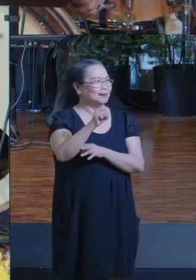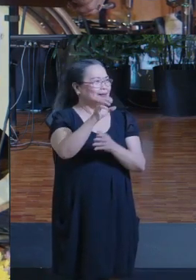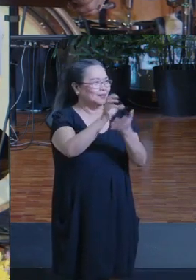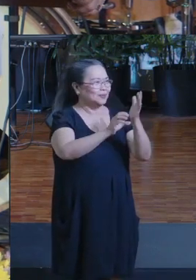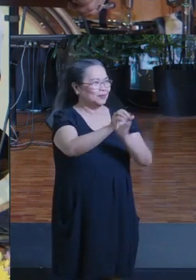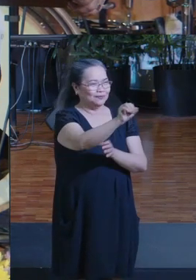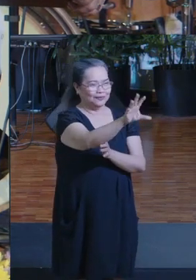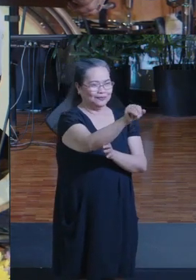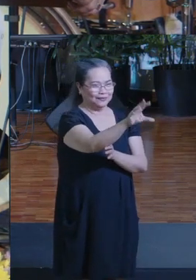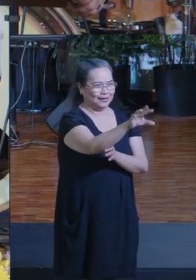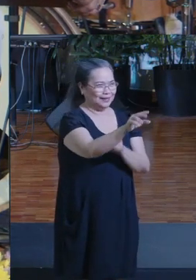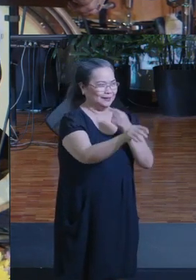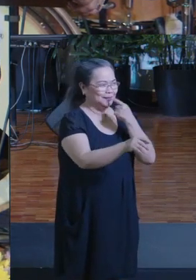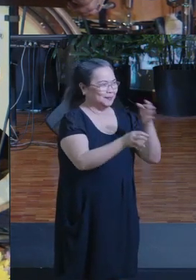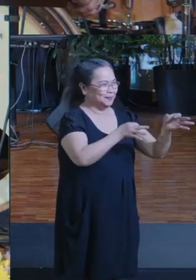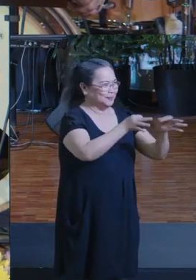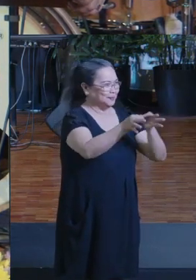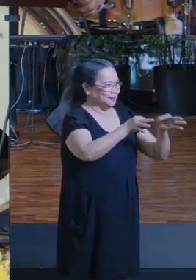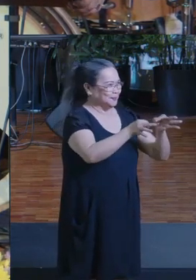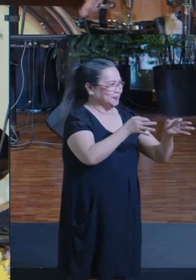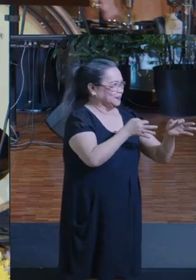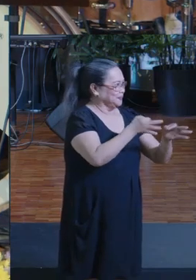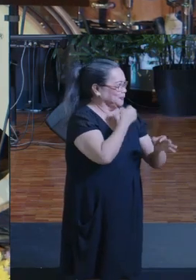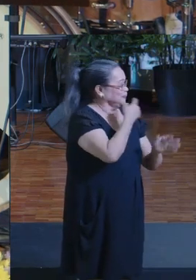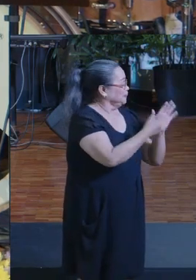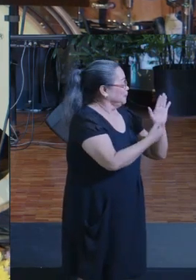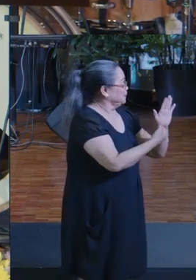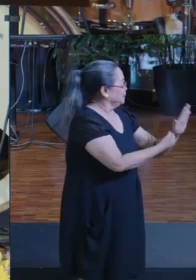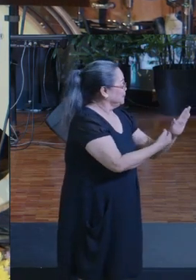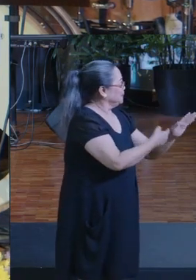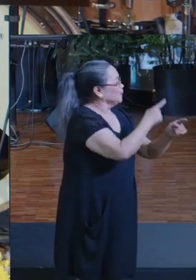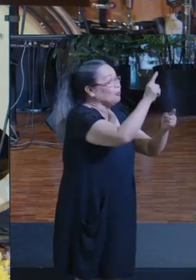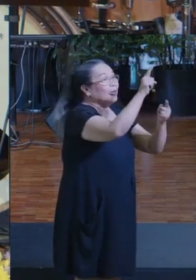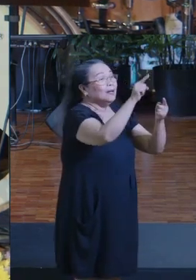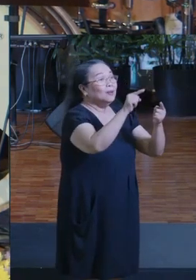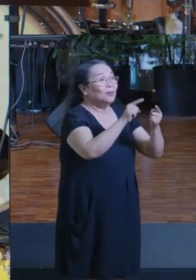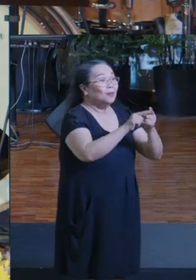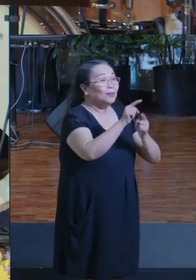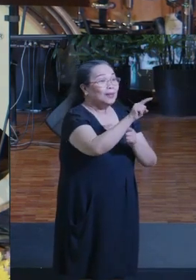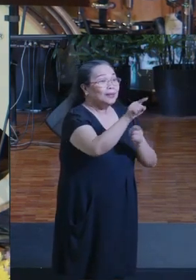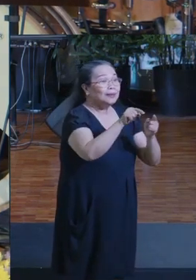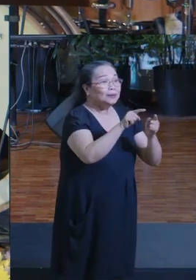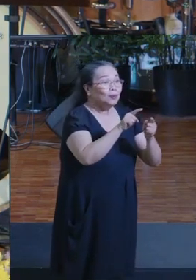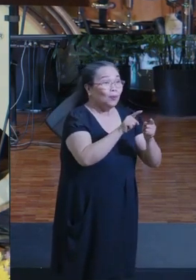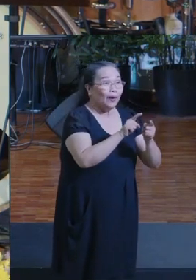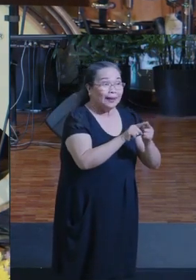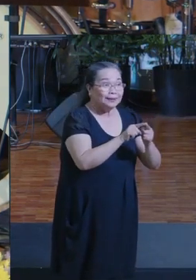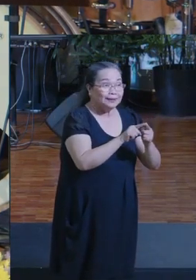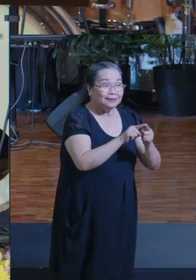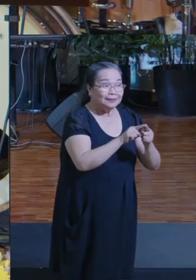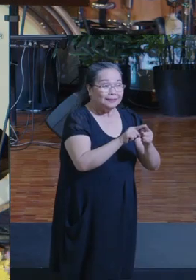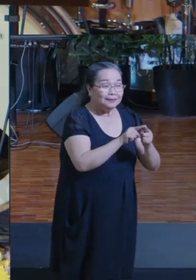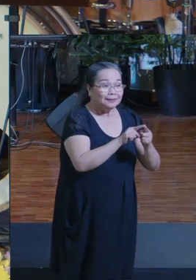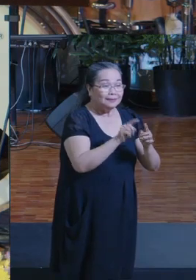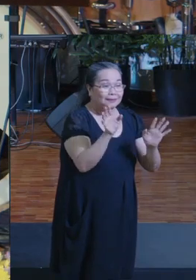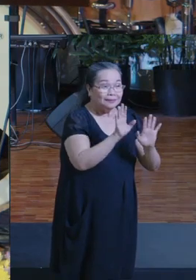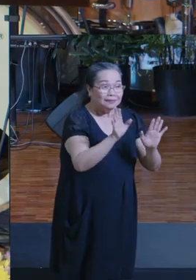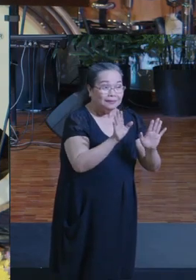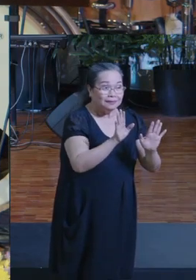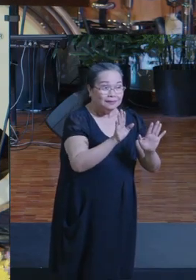po, ang gusto nating ipakita kung bakit naging unconditional, kung bakit